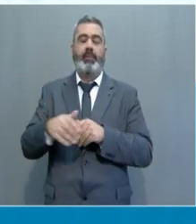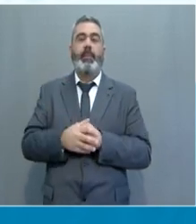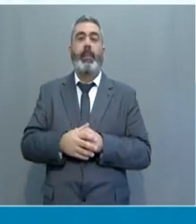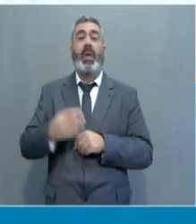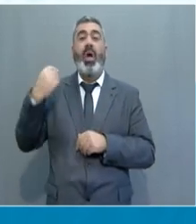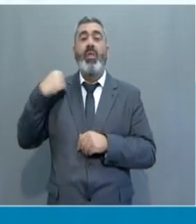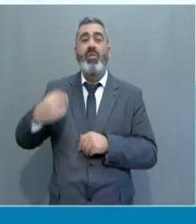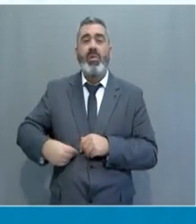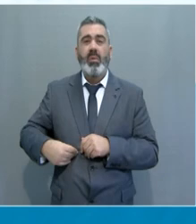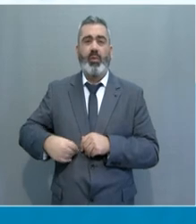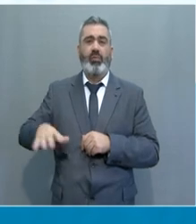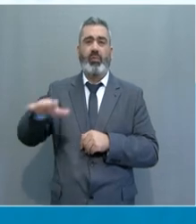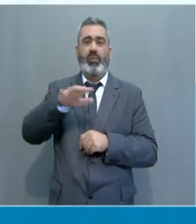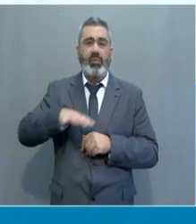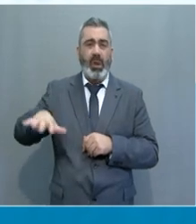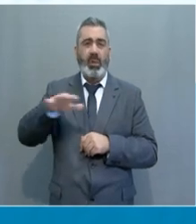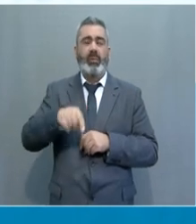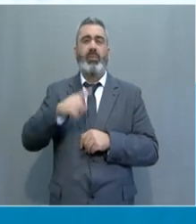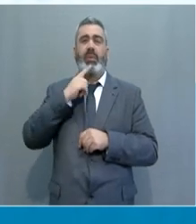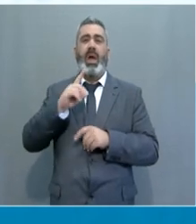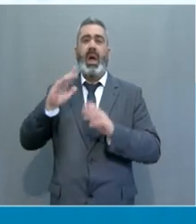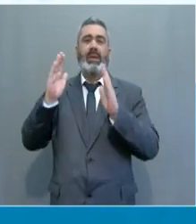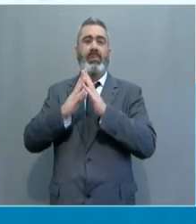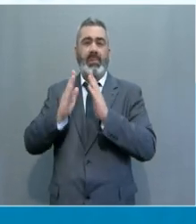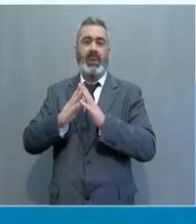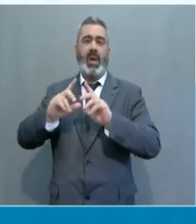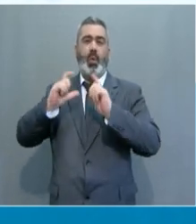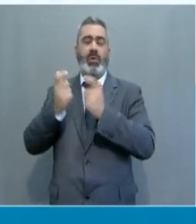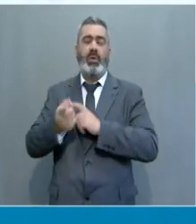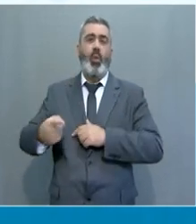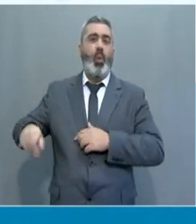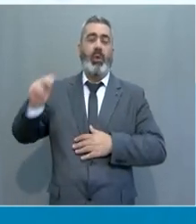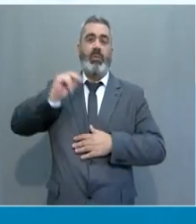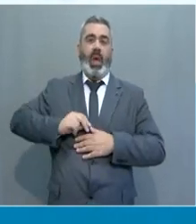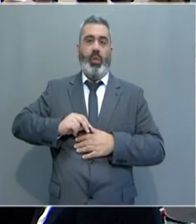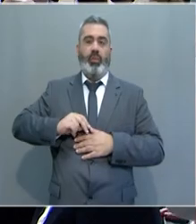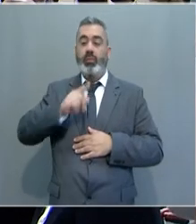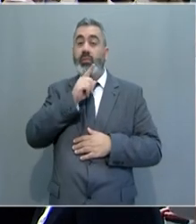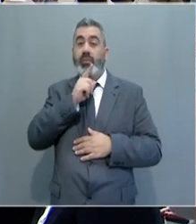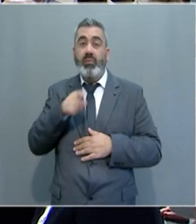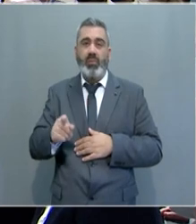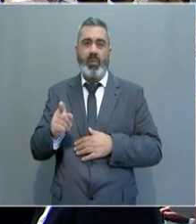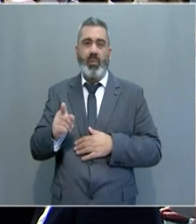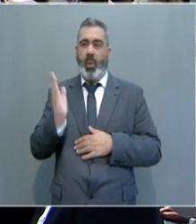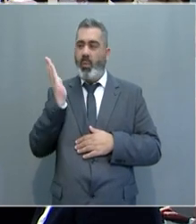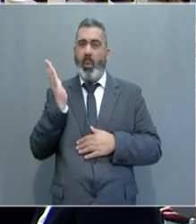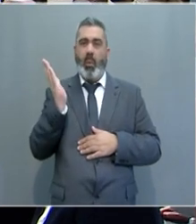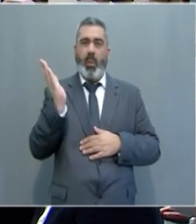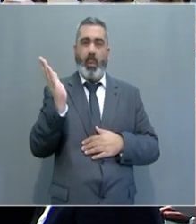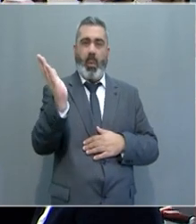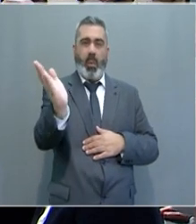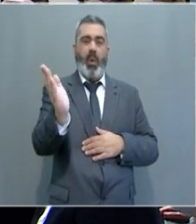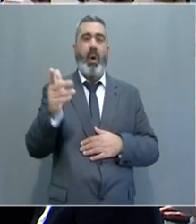τα νοικοκυριά της περιοχής θα έχουν σημαντικό οικονομικό όφελος από τη λειτουργία αυτού του πάρκου. Και